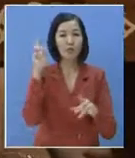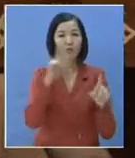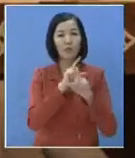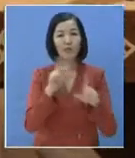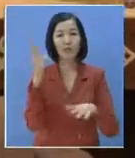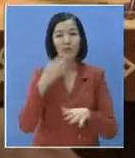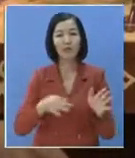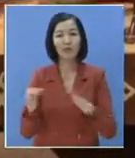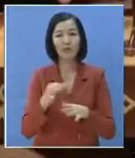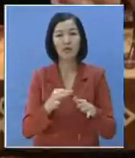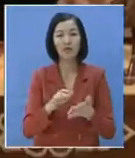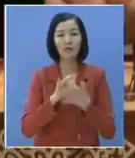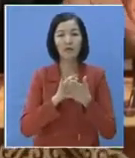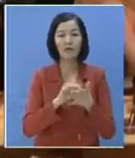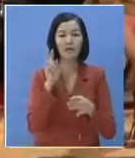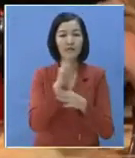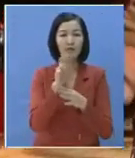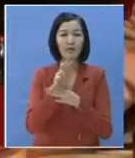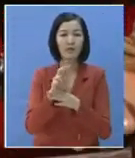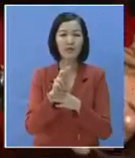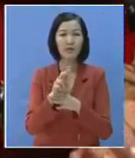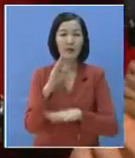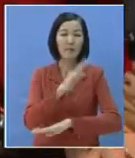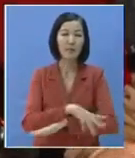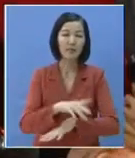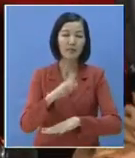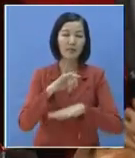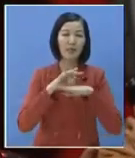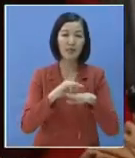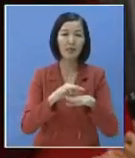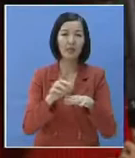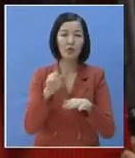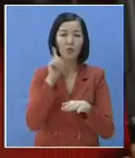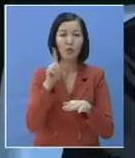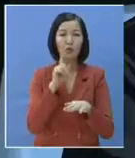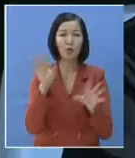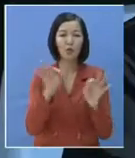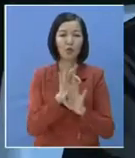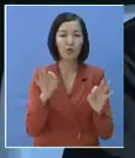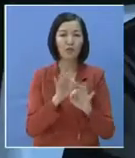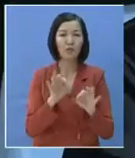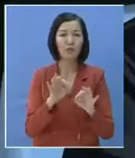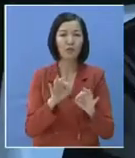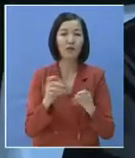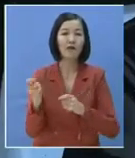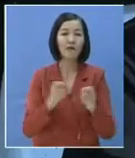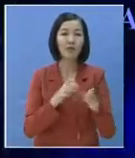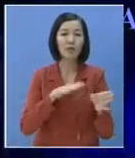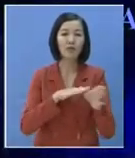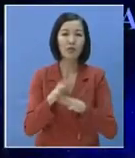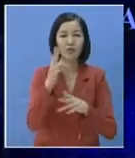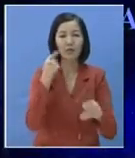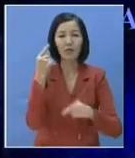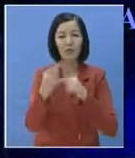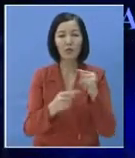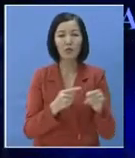Алматинской области. В ходе визитов гости провели мастер-класс для юных музыкантов. Всего в наш регион прибыли ведущие исполнители традиционной